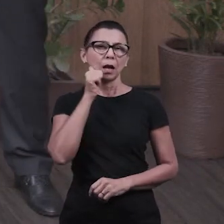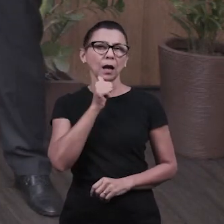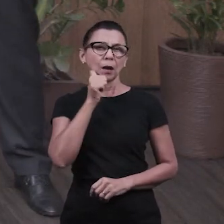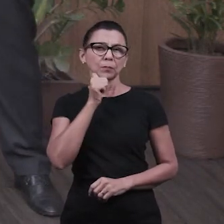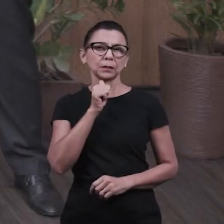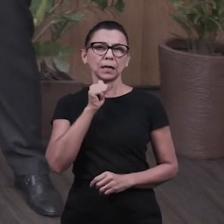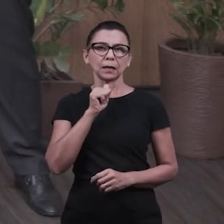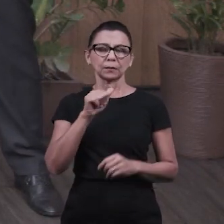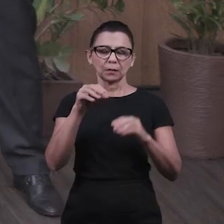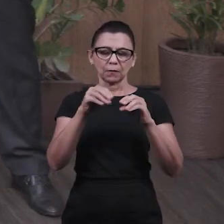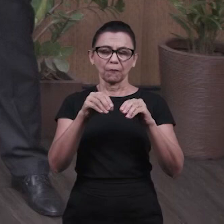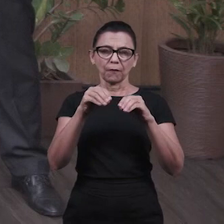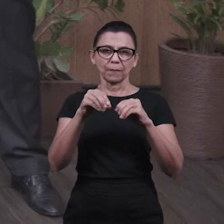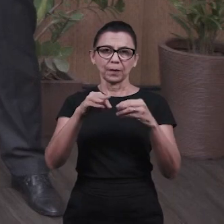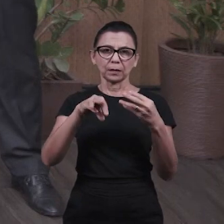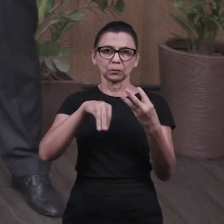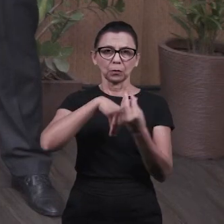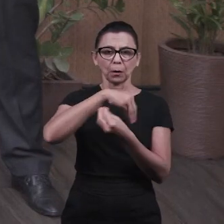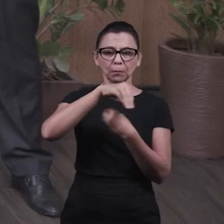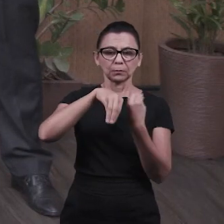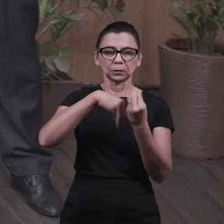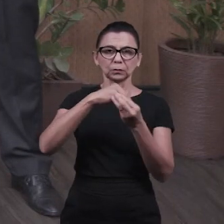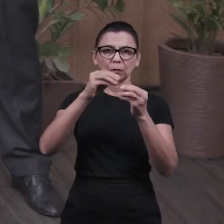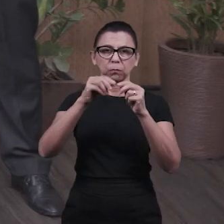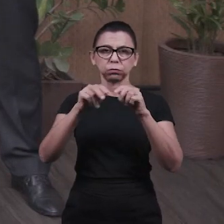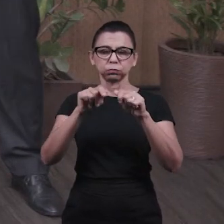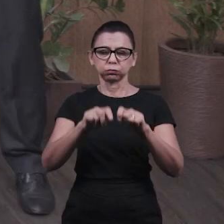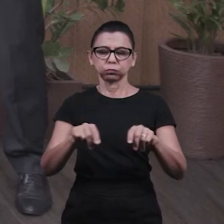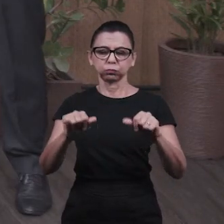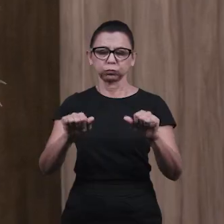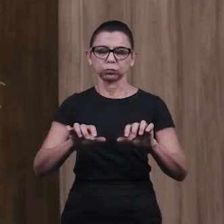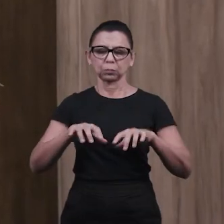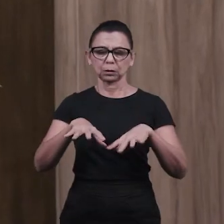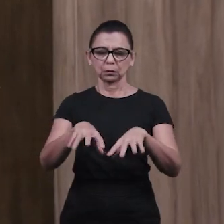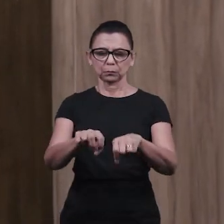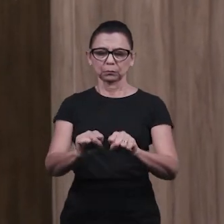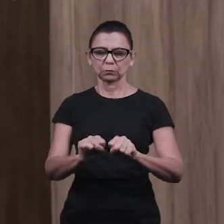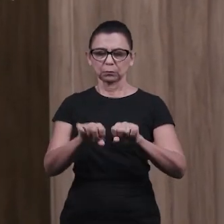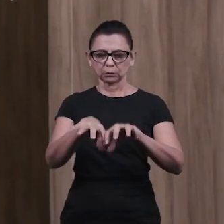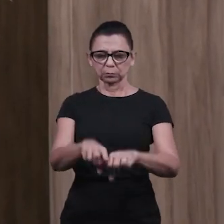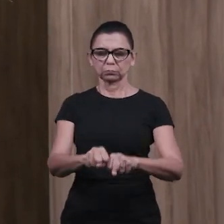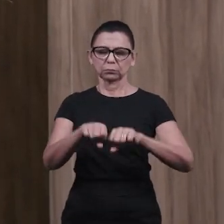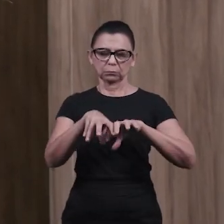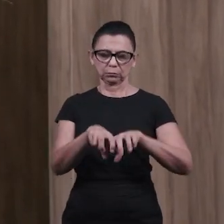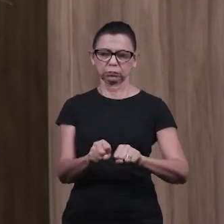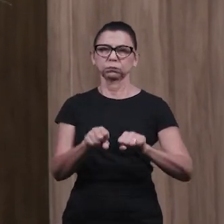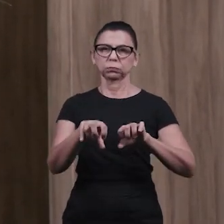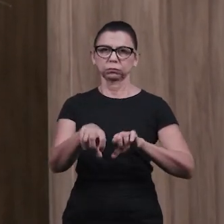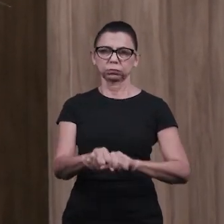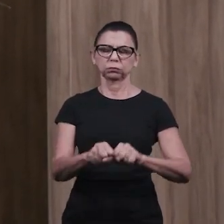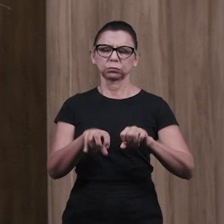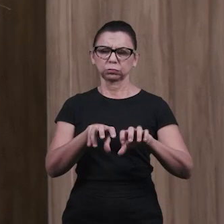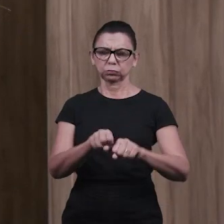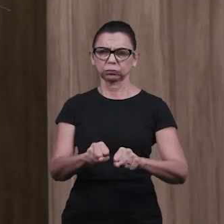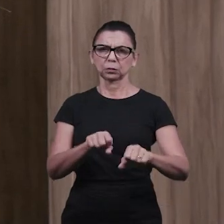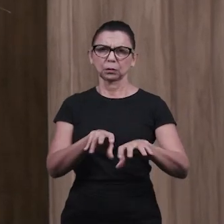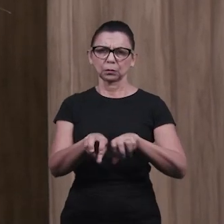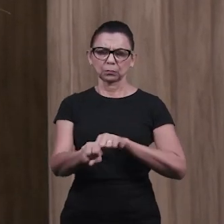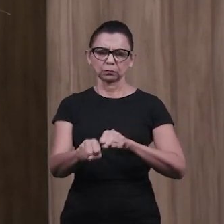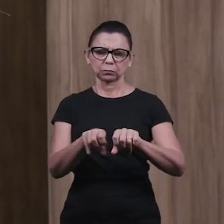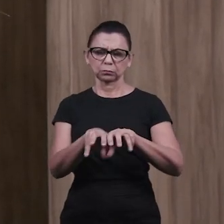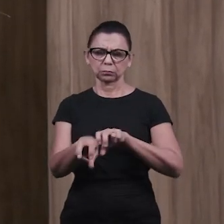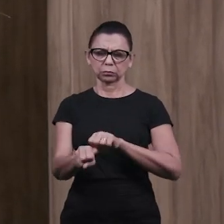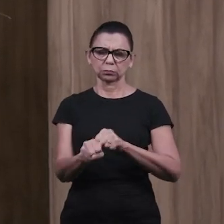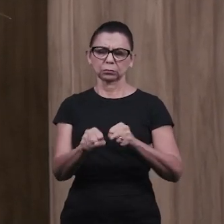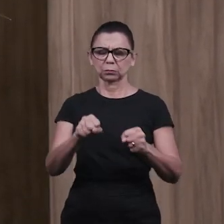tout soit gonflé. C'est-à-dire, le ferment, il a été mis par une action humaine, non